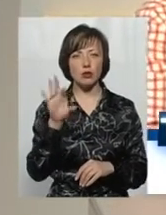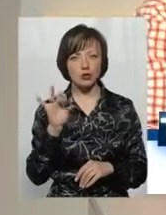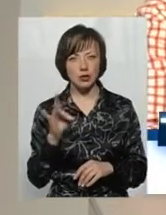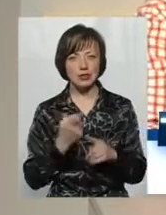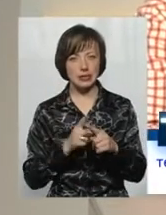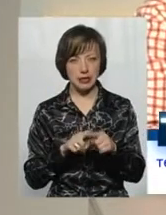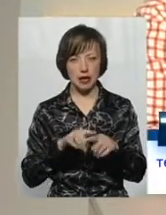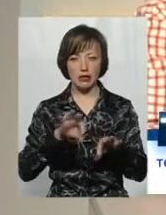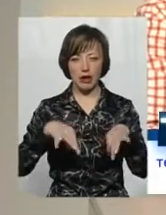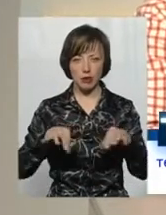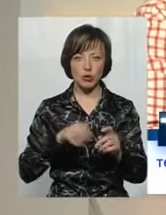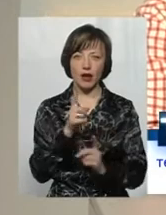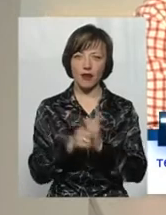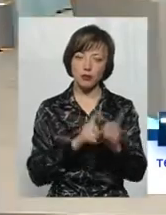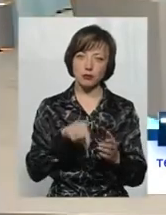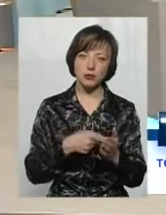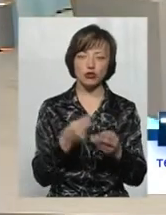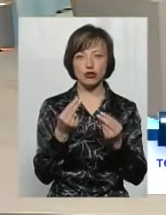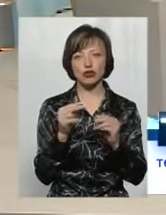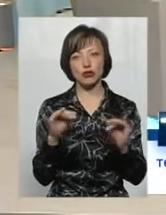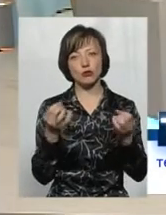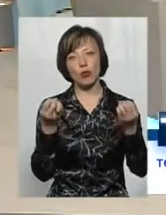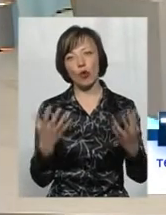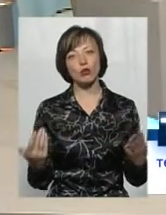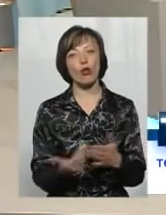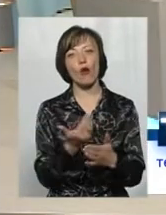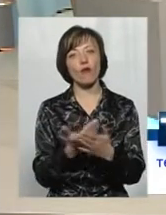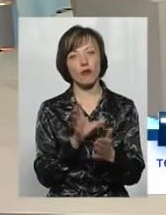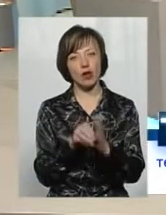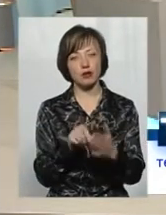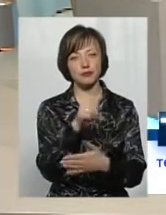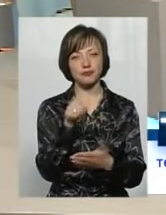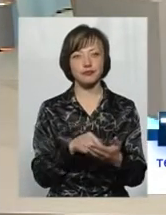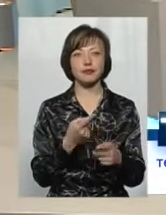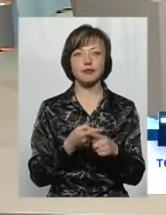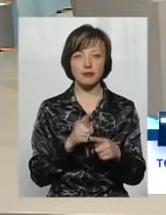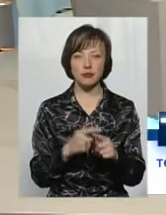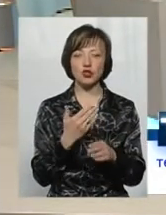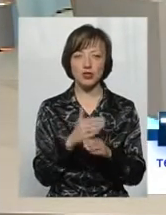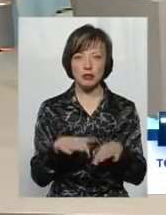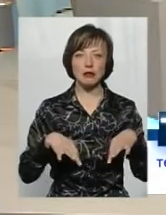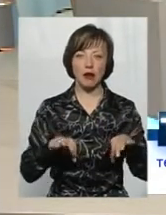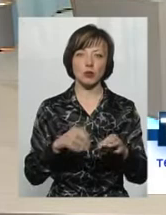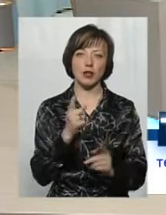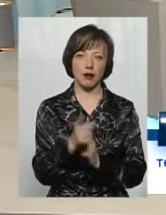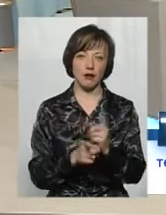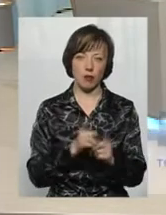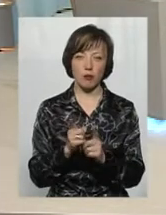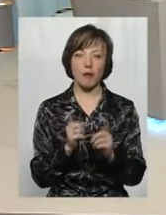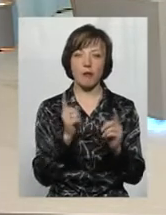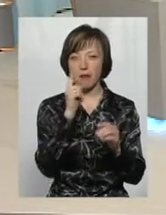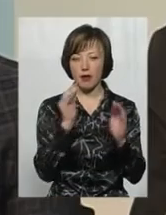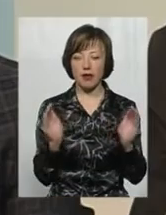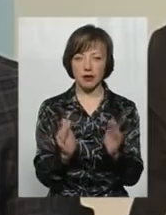транспортна реформа в місті, чи це просто ну, таке ноу-хау? Ну, так. Це є частина транспортної реформи також. Це якби маленька